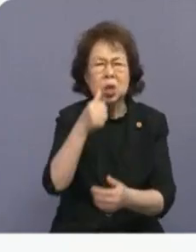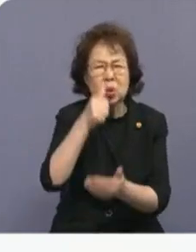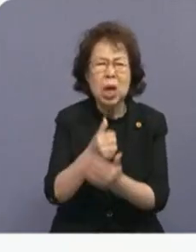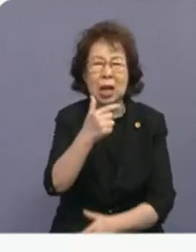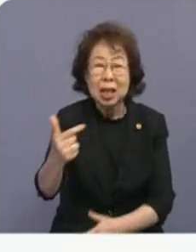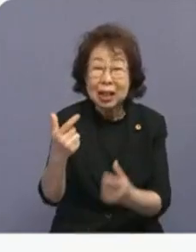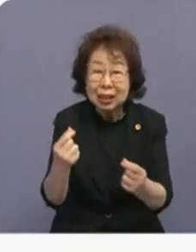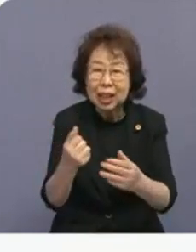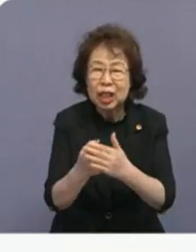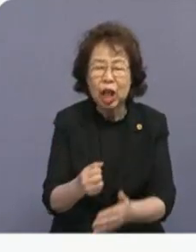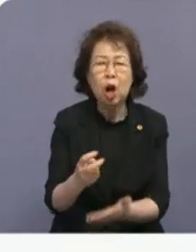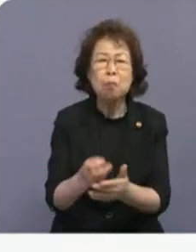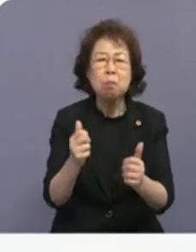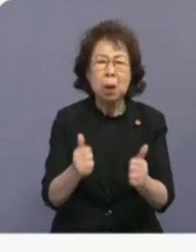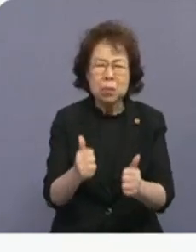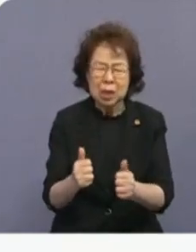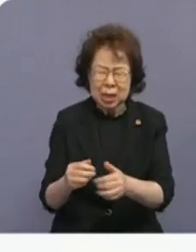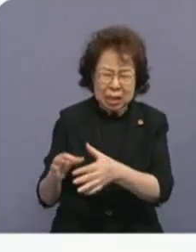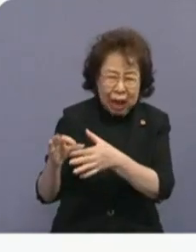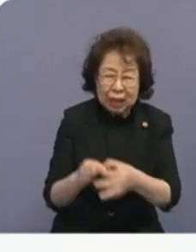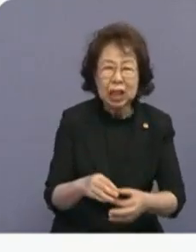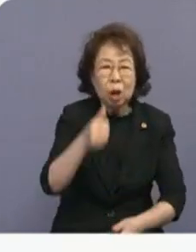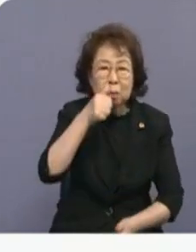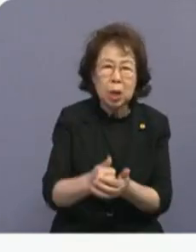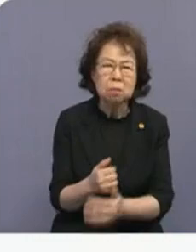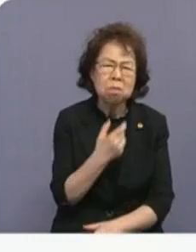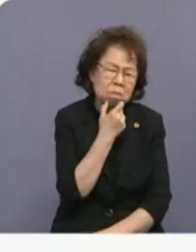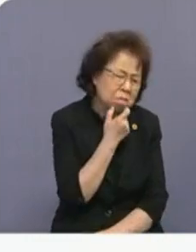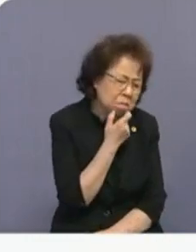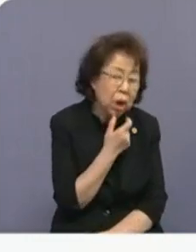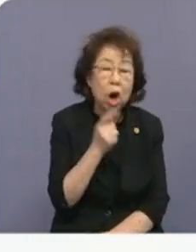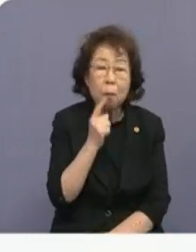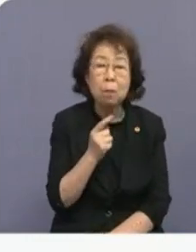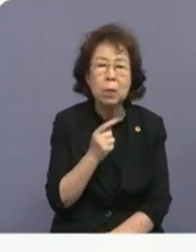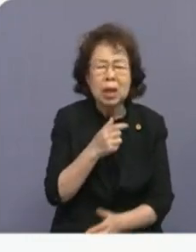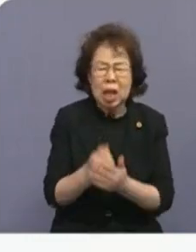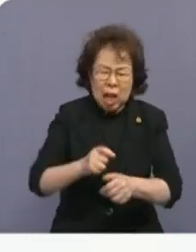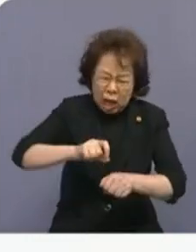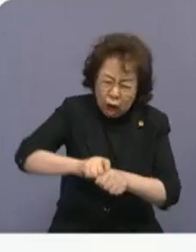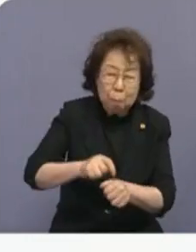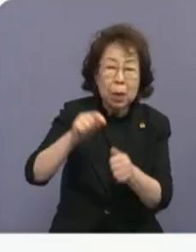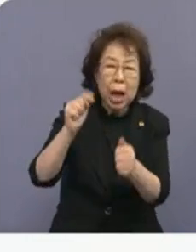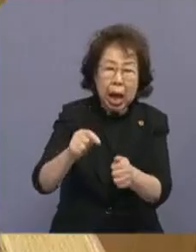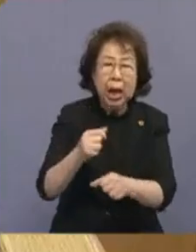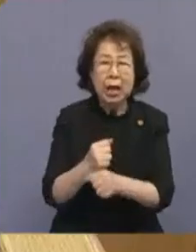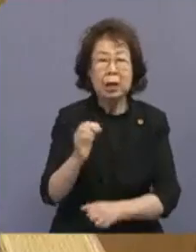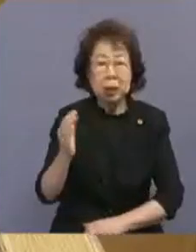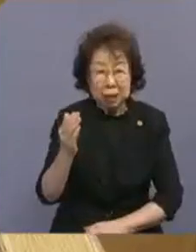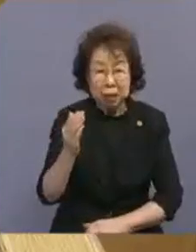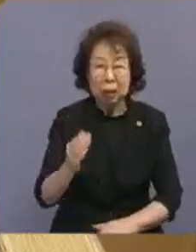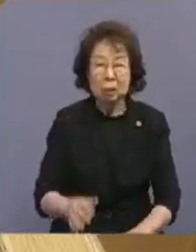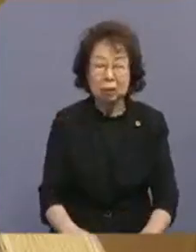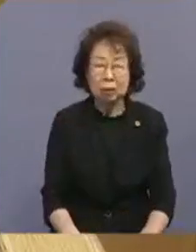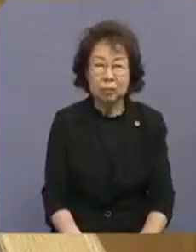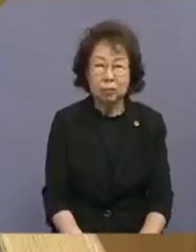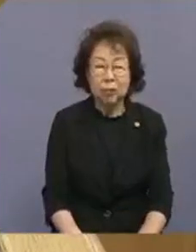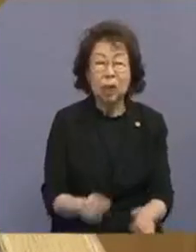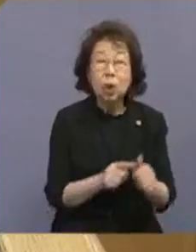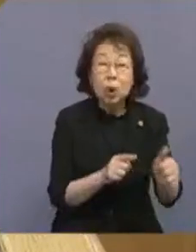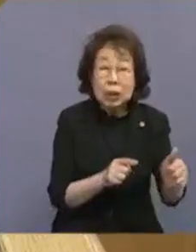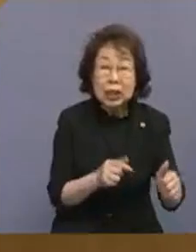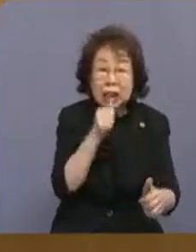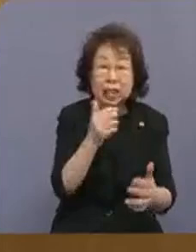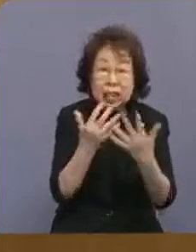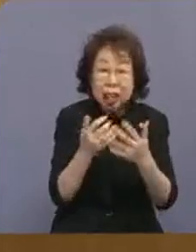저질렀고 법정에 이르기까지 범 사실을 부인했다며 엄벌에 처해야 한다고 판단했습니다 하지만 조 씨에게